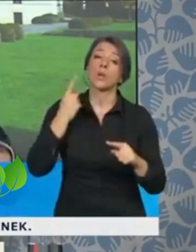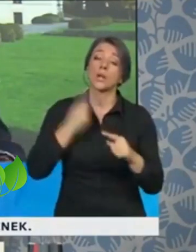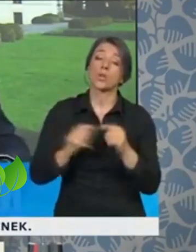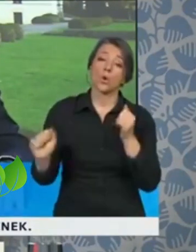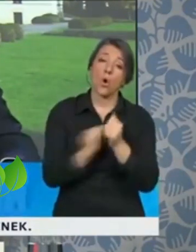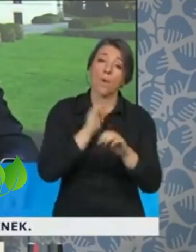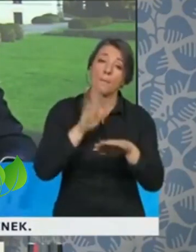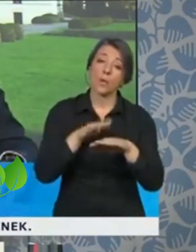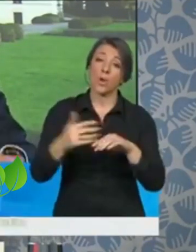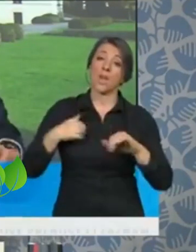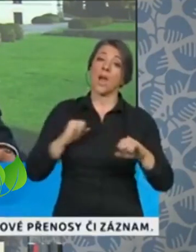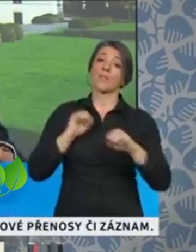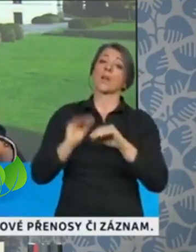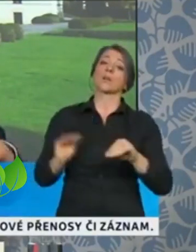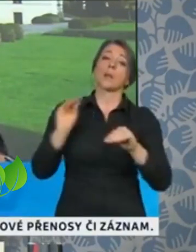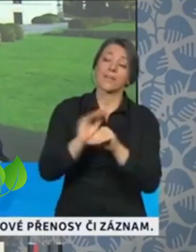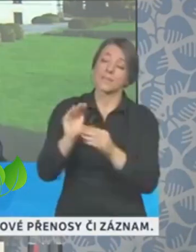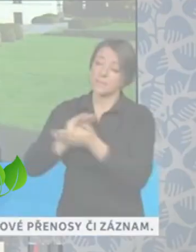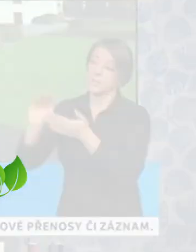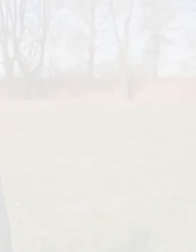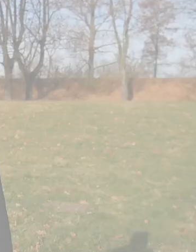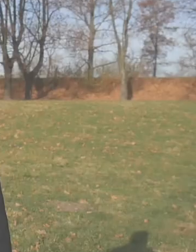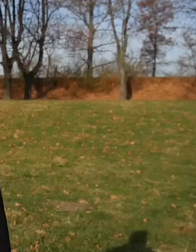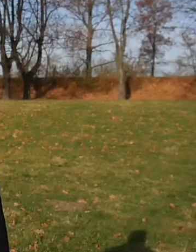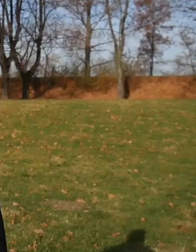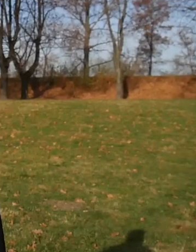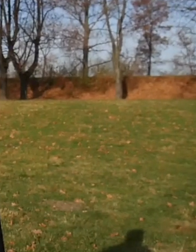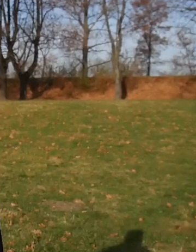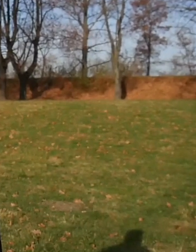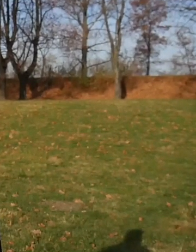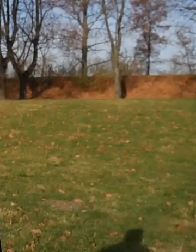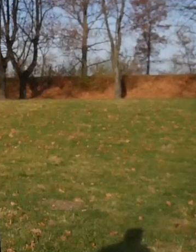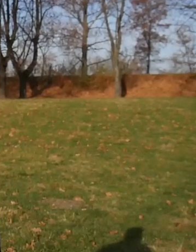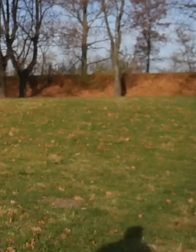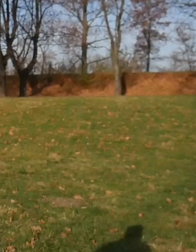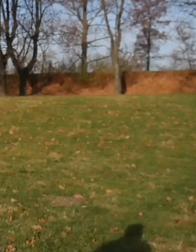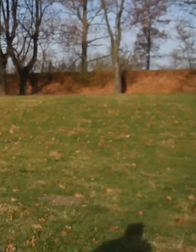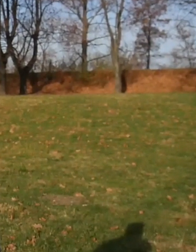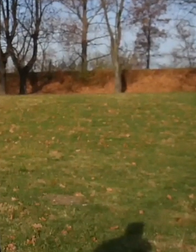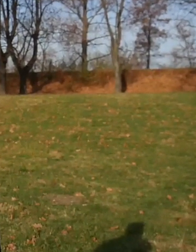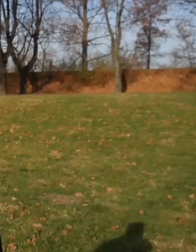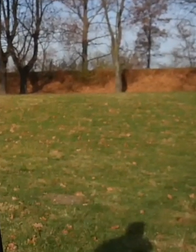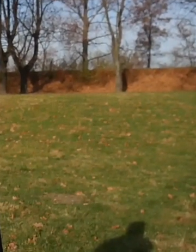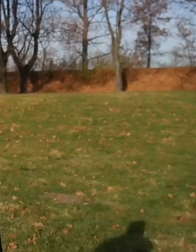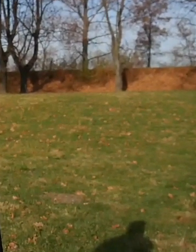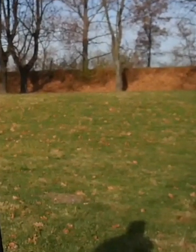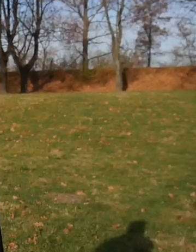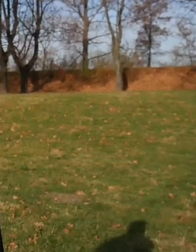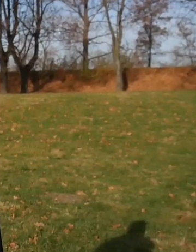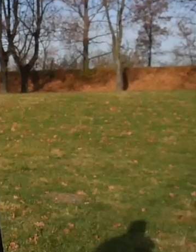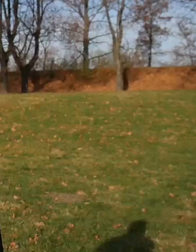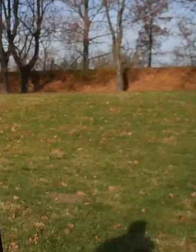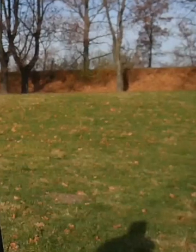kolik naše vláda dala navíc krajům a k tomu si ještě dostanu. To, co pan premiér však zamlčuje, je dopad jeho návrhu do